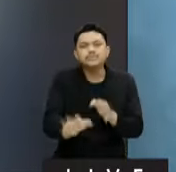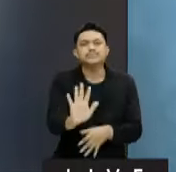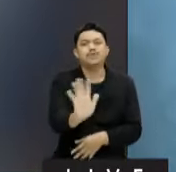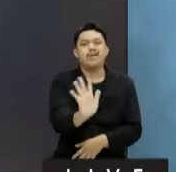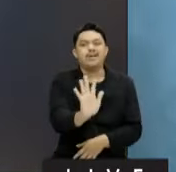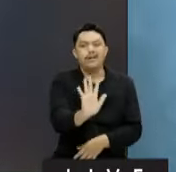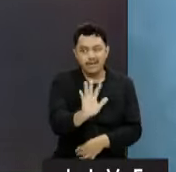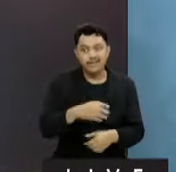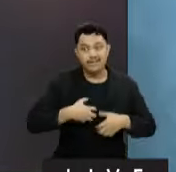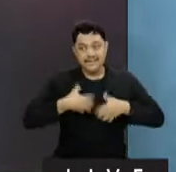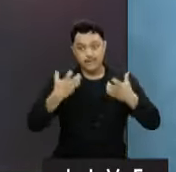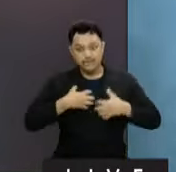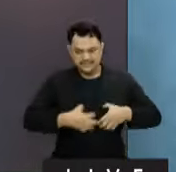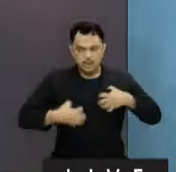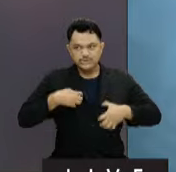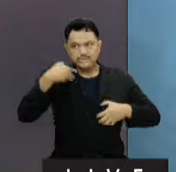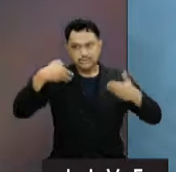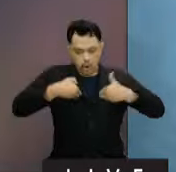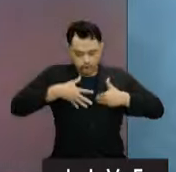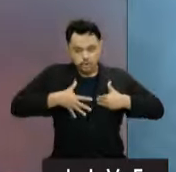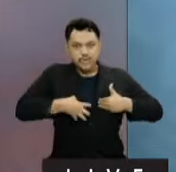belajar untuk kemudian melakukan